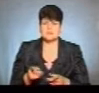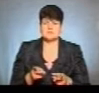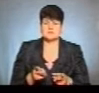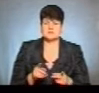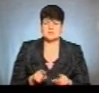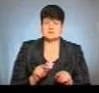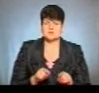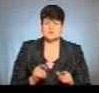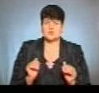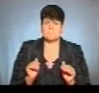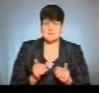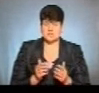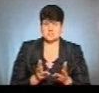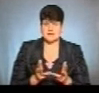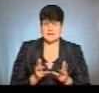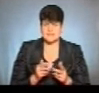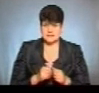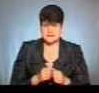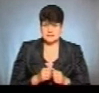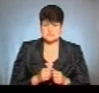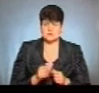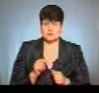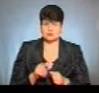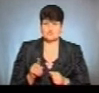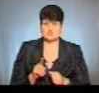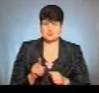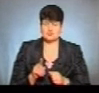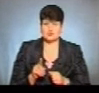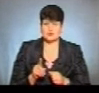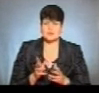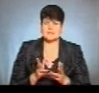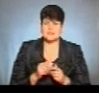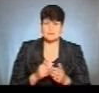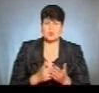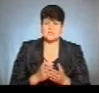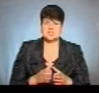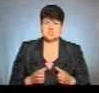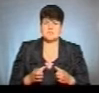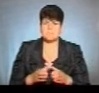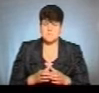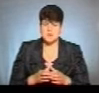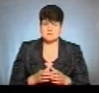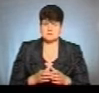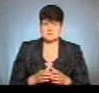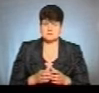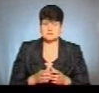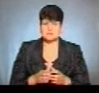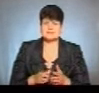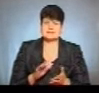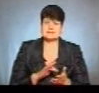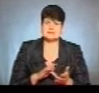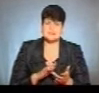що менша кількість, тому що кількість політичних партій з лівим і